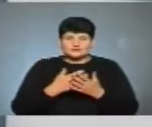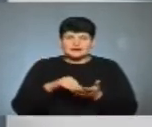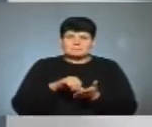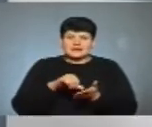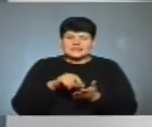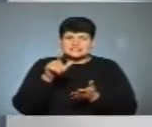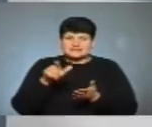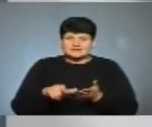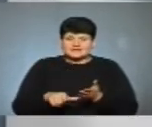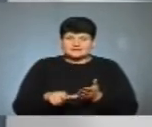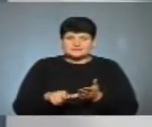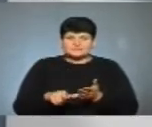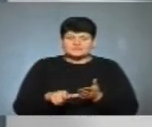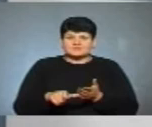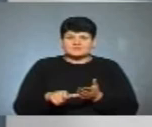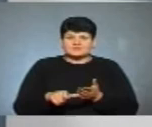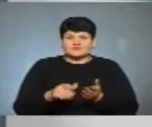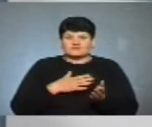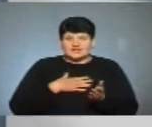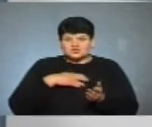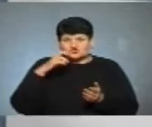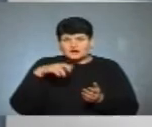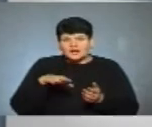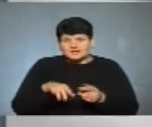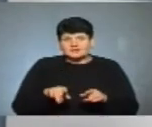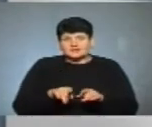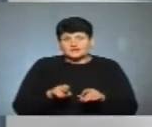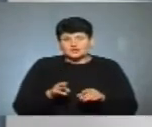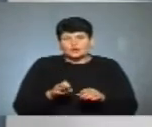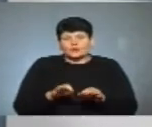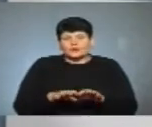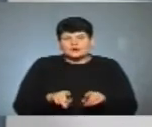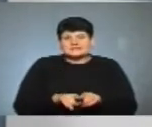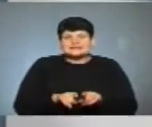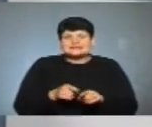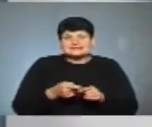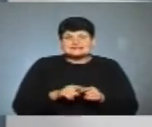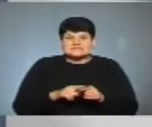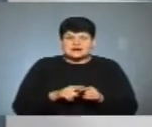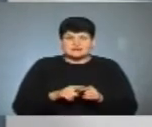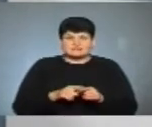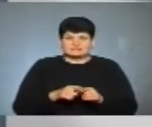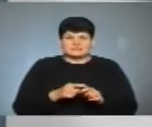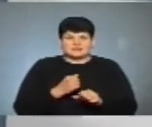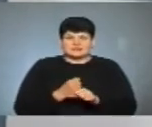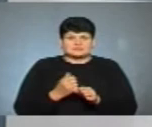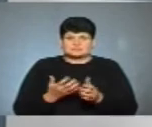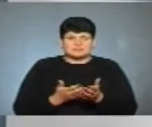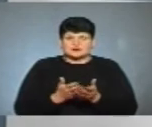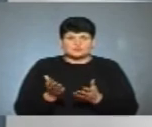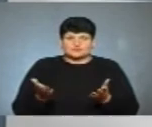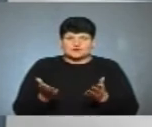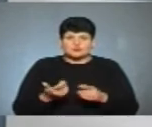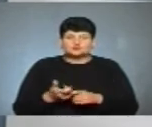представниці чарівної статі в нашій країні, то от ця соціологія пряма не спрацювала. Тому